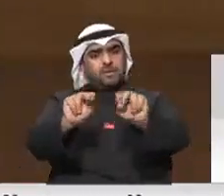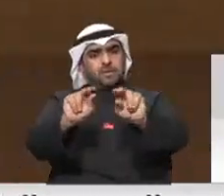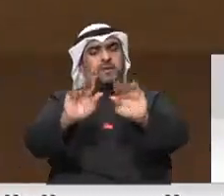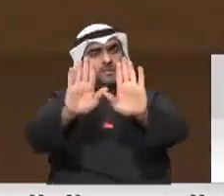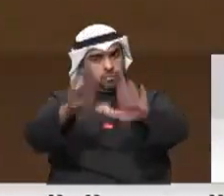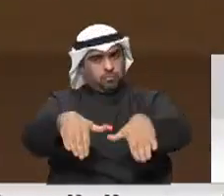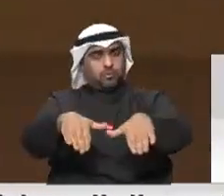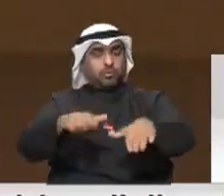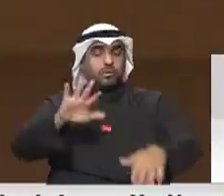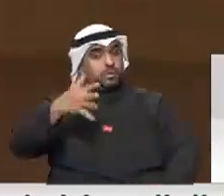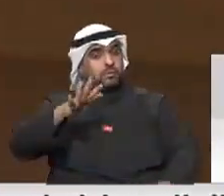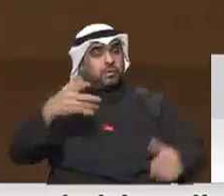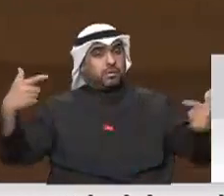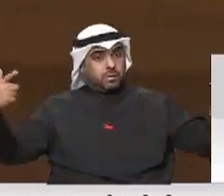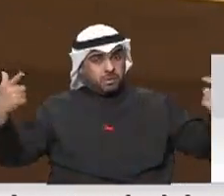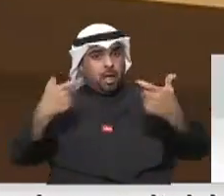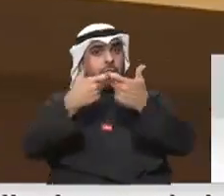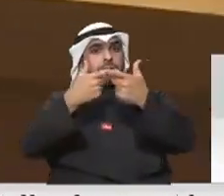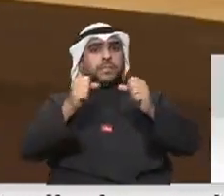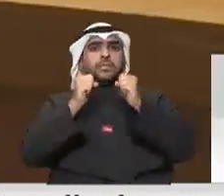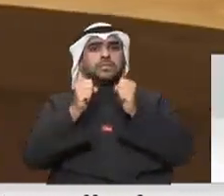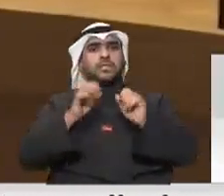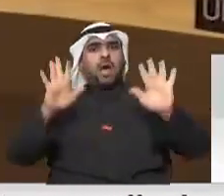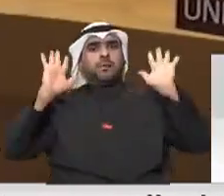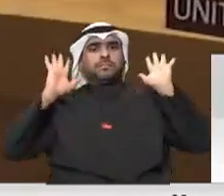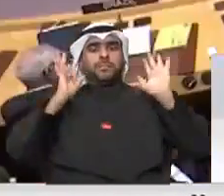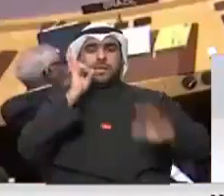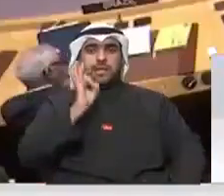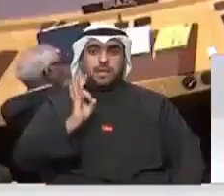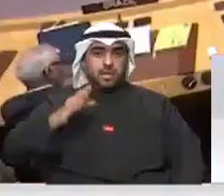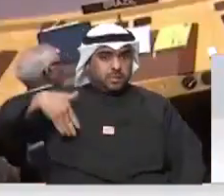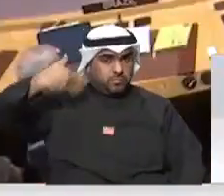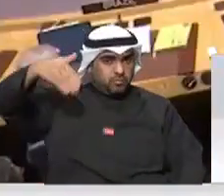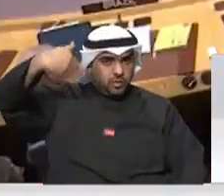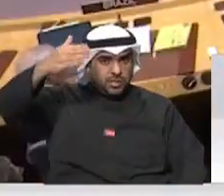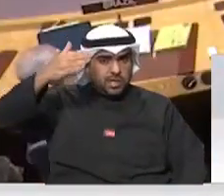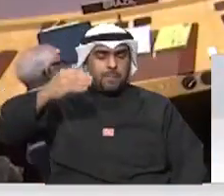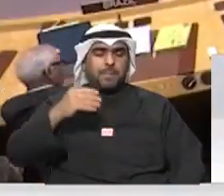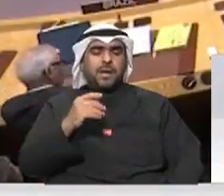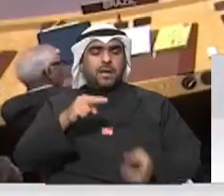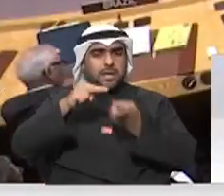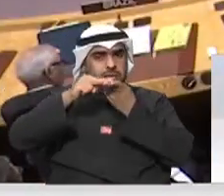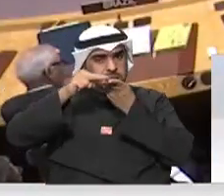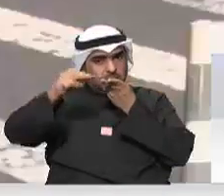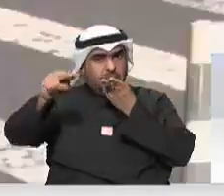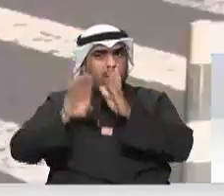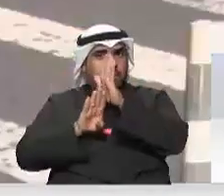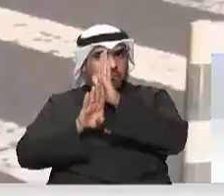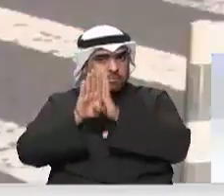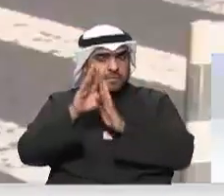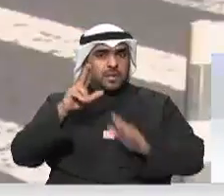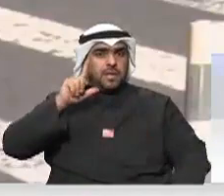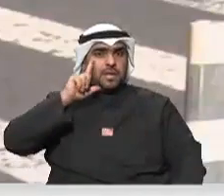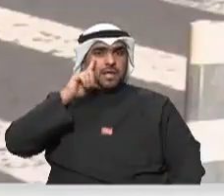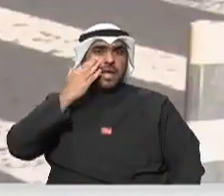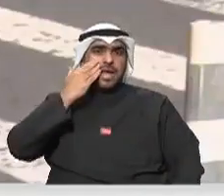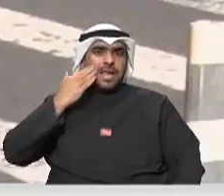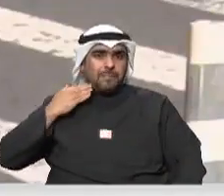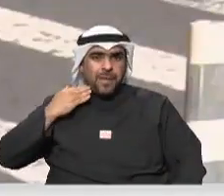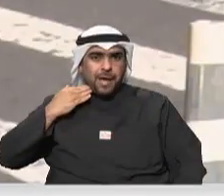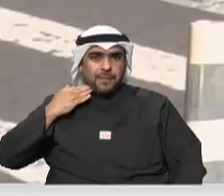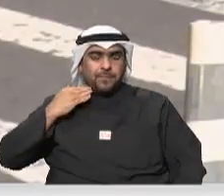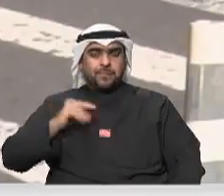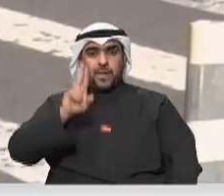في تحقيق تطلعاته المشروعه لمستقبل اكثر سلاما وازدهارا طالبت الامم المتحده